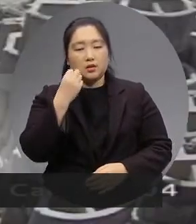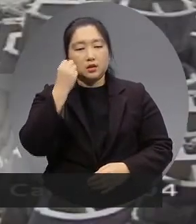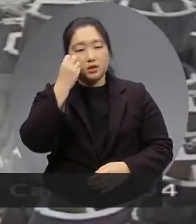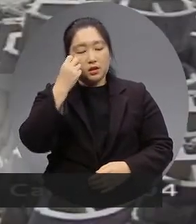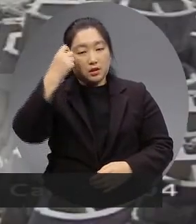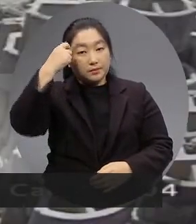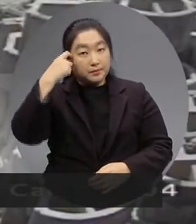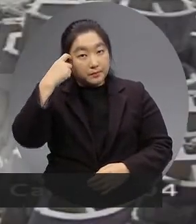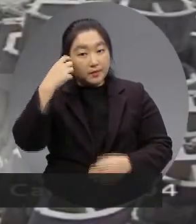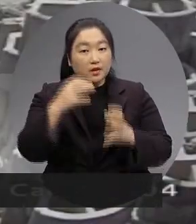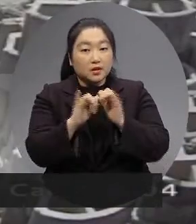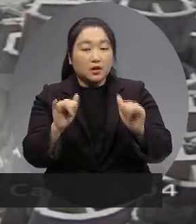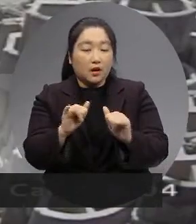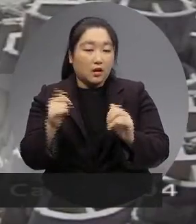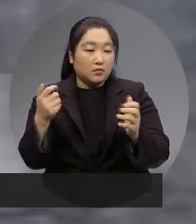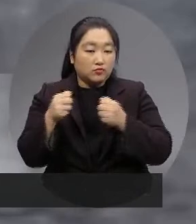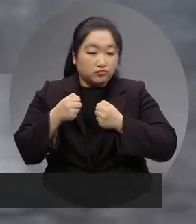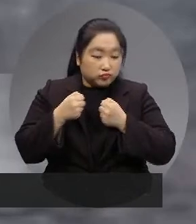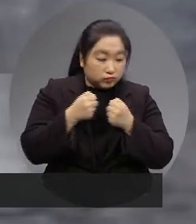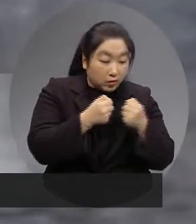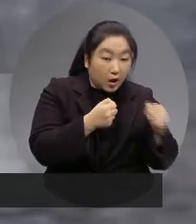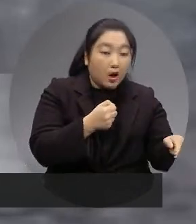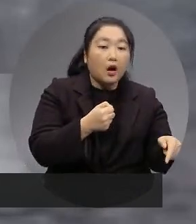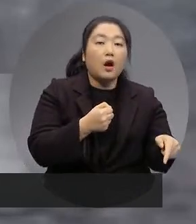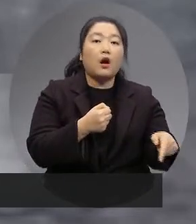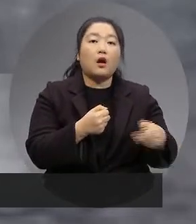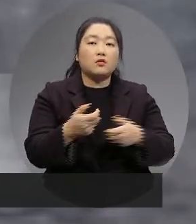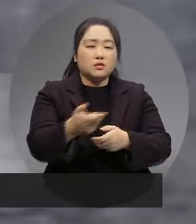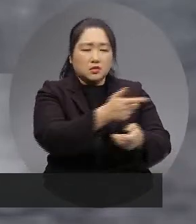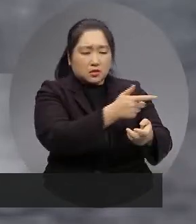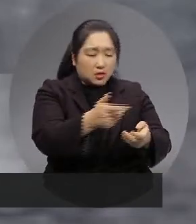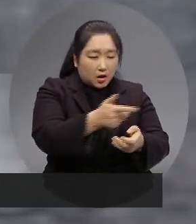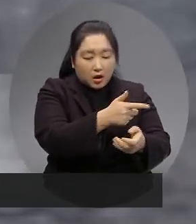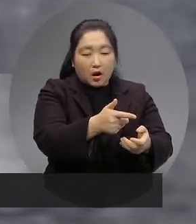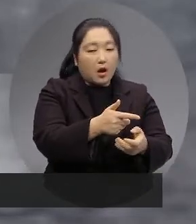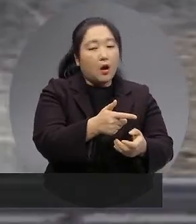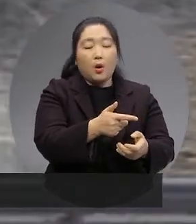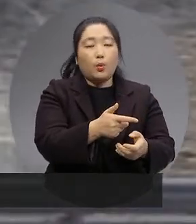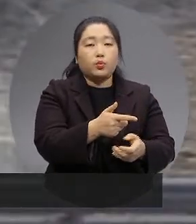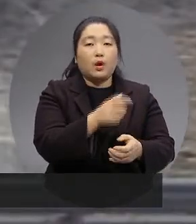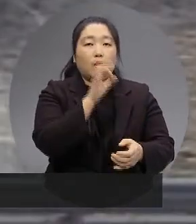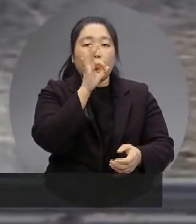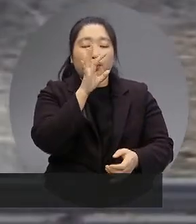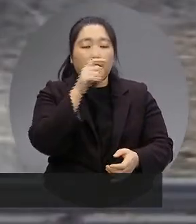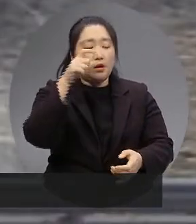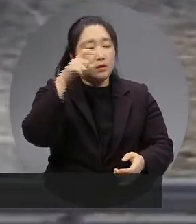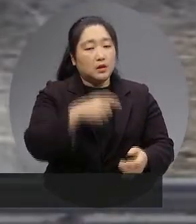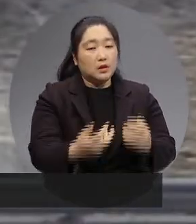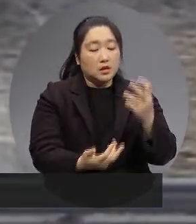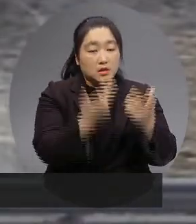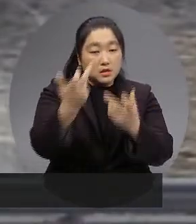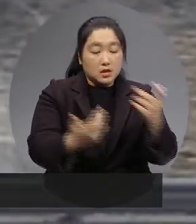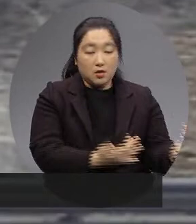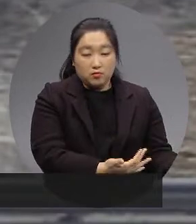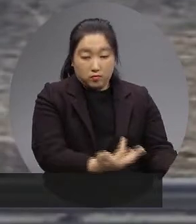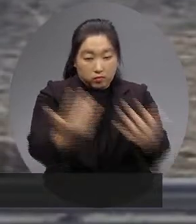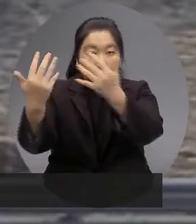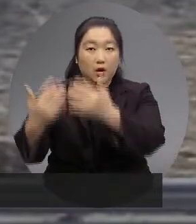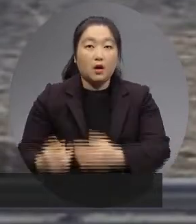이상함을 감지한 주민이 차를 끌고 달려가 소화기를 뿌려봤지만 연기는 순식간에 산 전체를